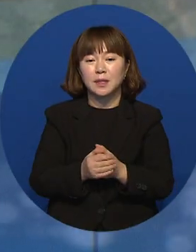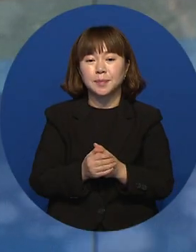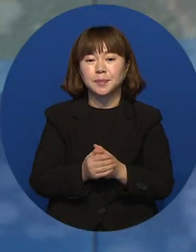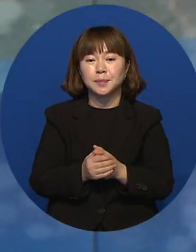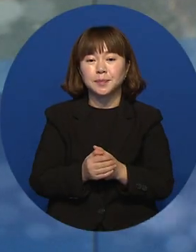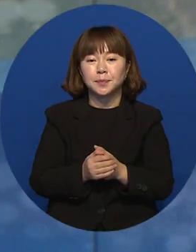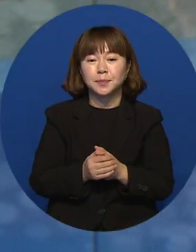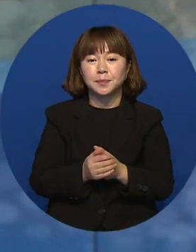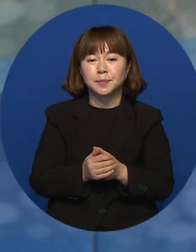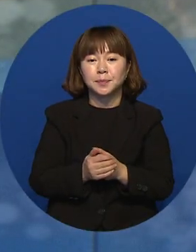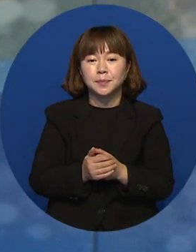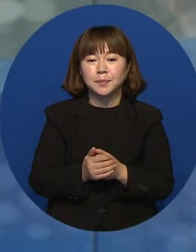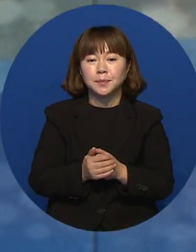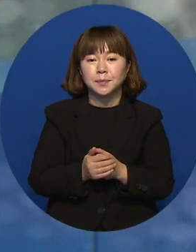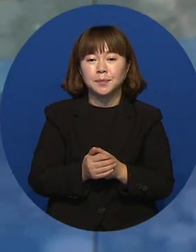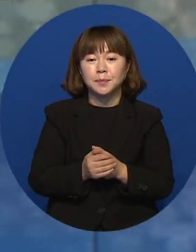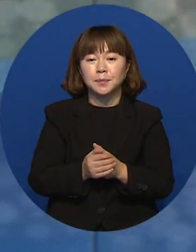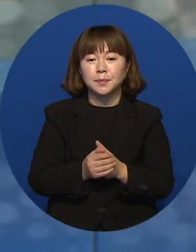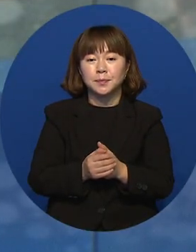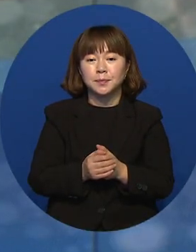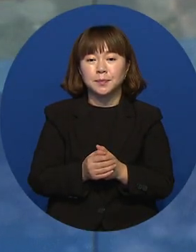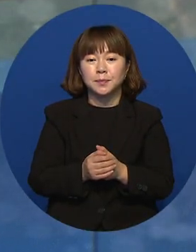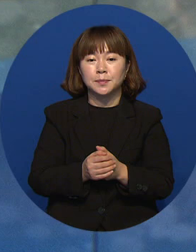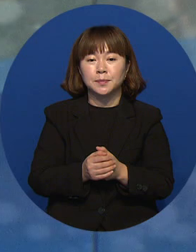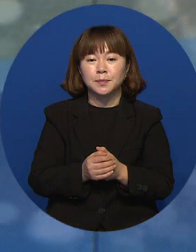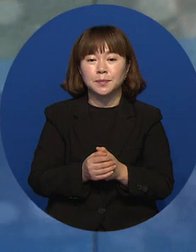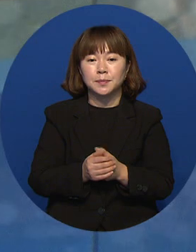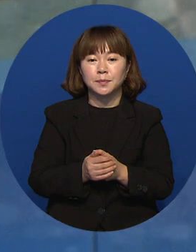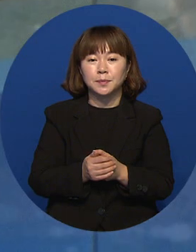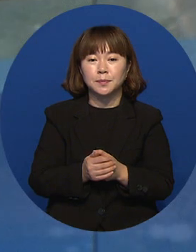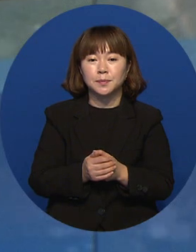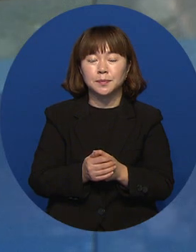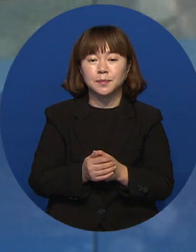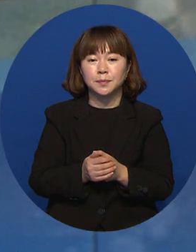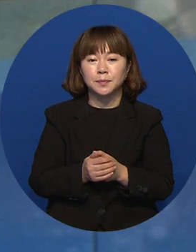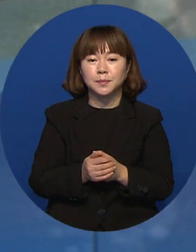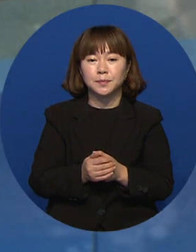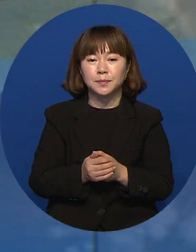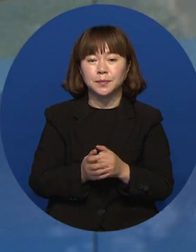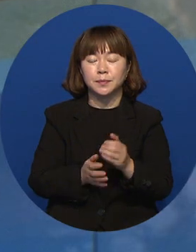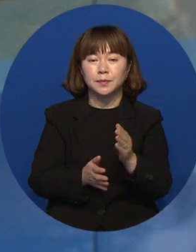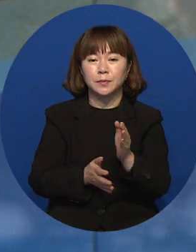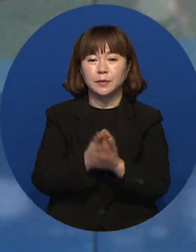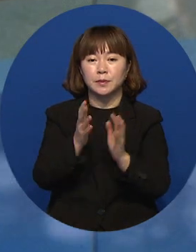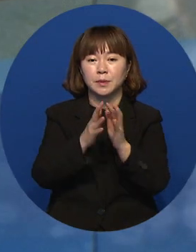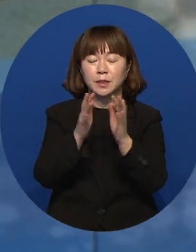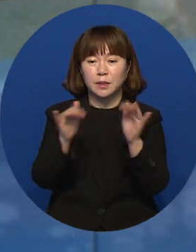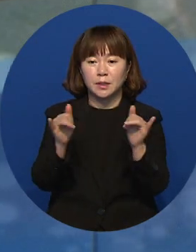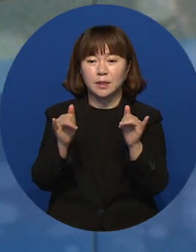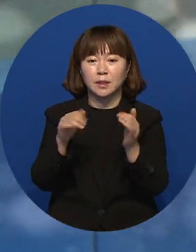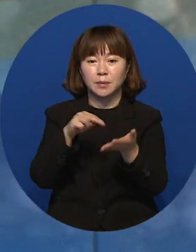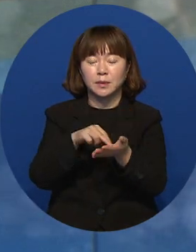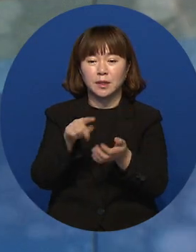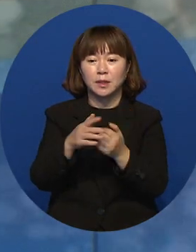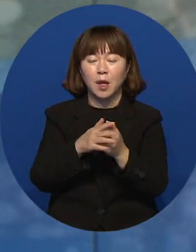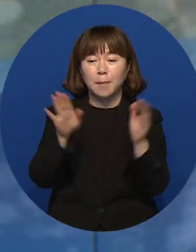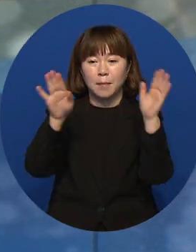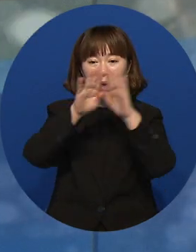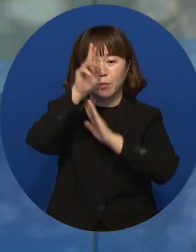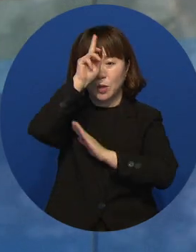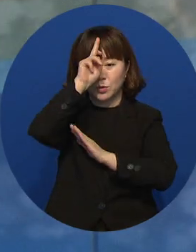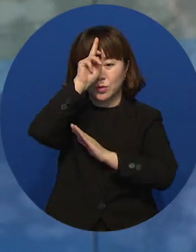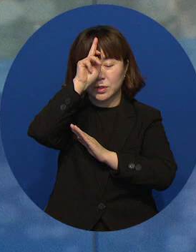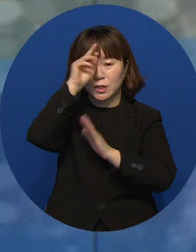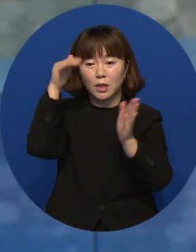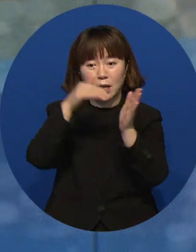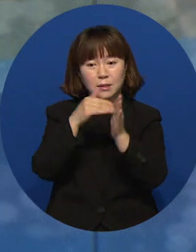잘되고 있다는 말씀도 해 주셨는데 어 같은 단락 235 여쭤보겠습니다 일단 시민들은 어 식당을 뭐 12시까지 갈 수 있는건지 그리고